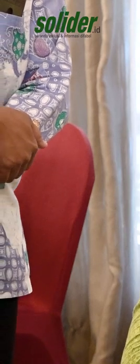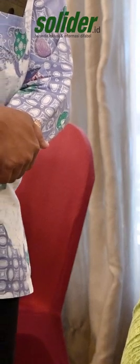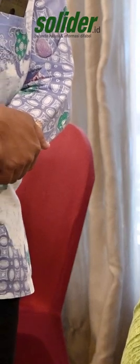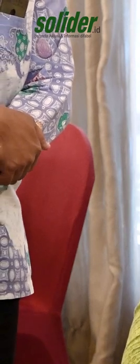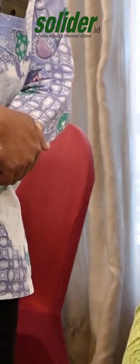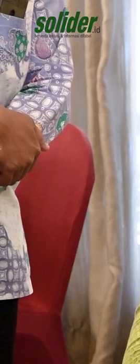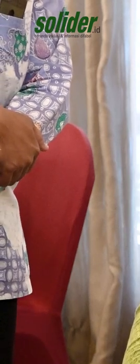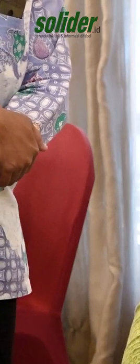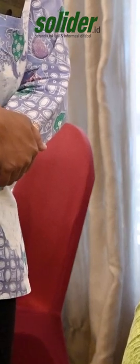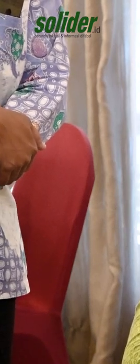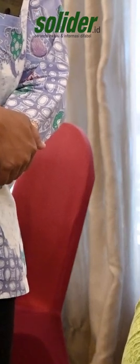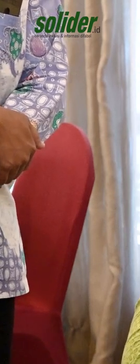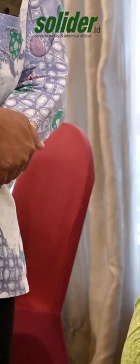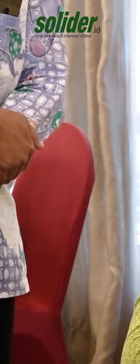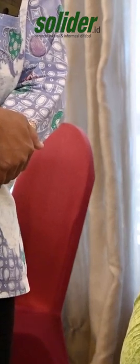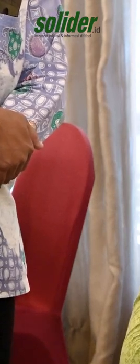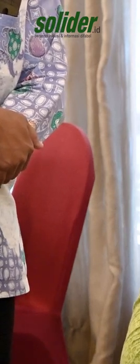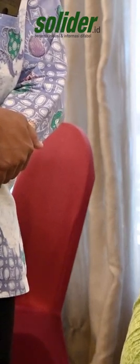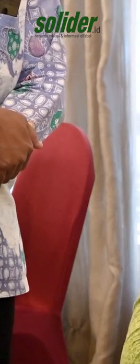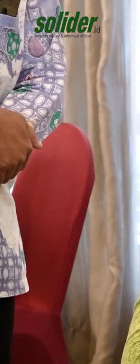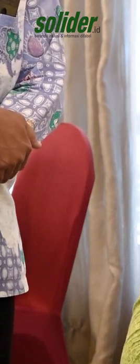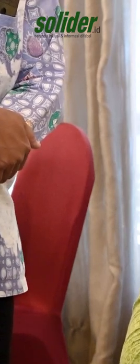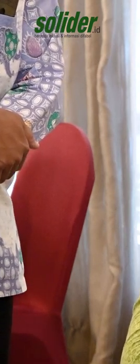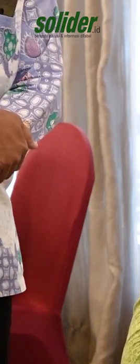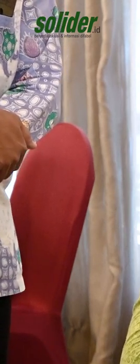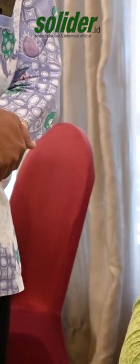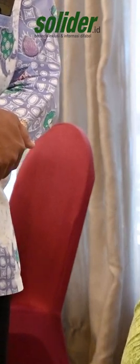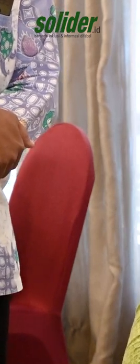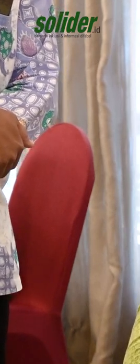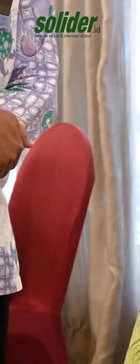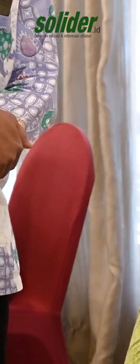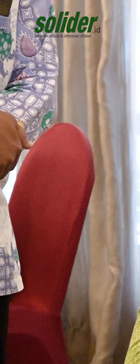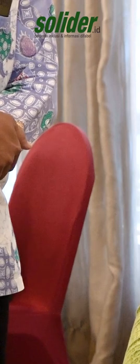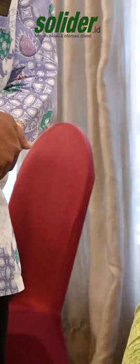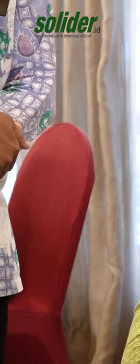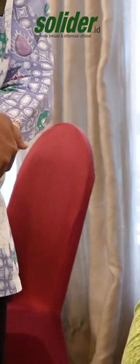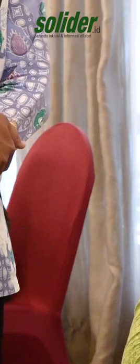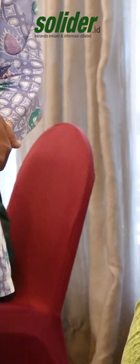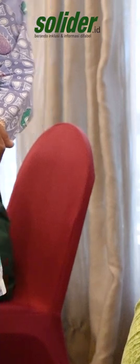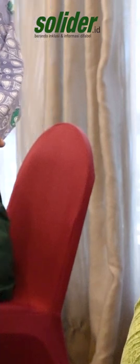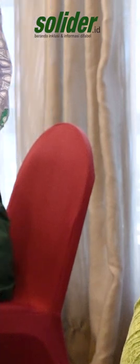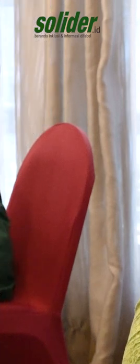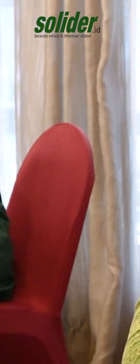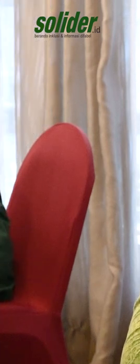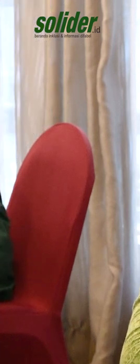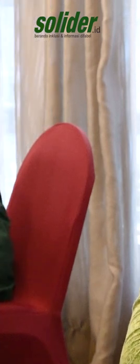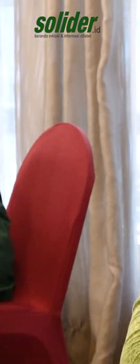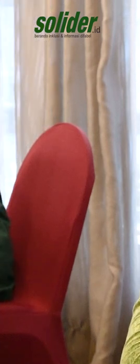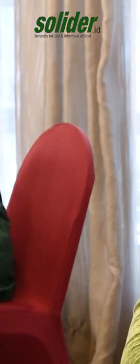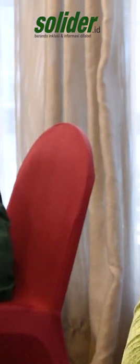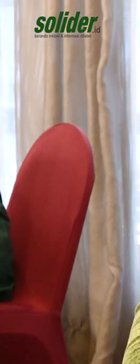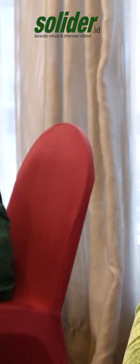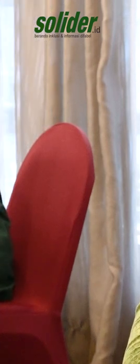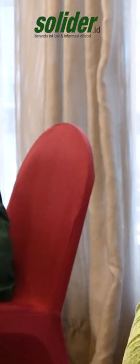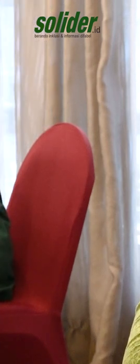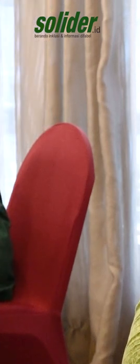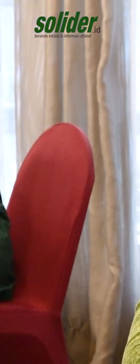huruf braille atau dia tidak menggunakan huruf braille Tetapi dia menggunakan